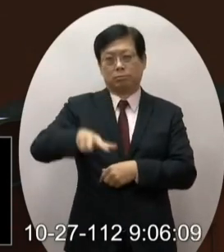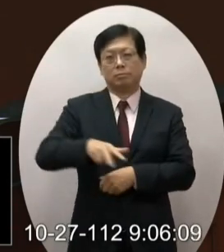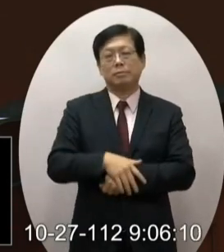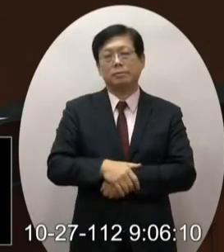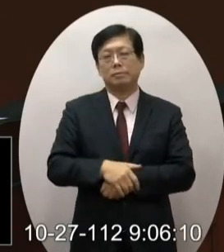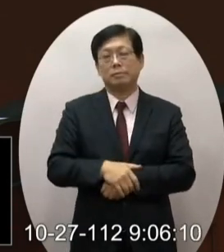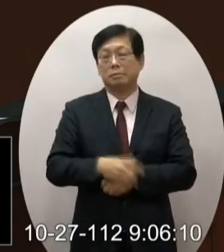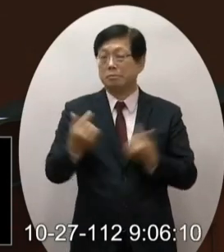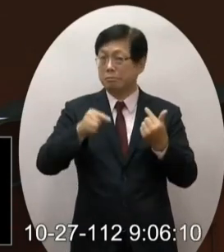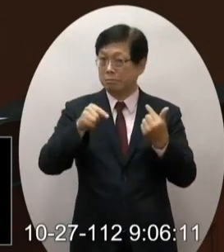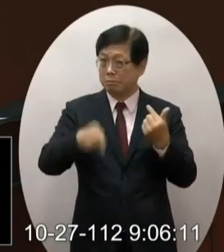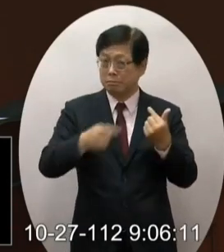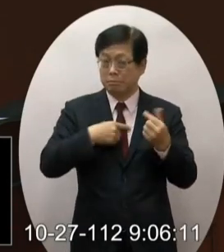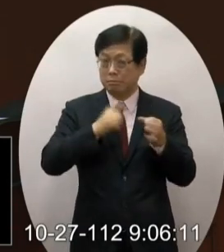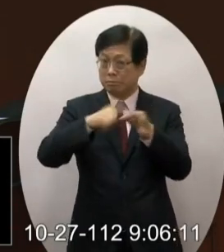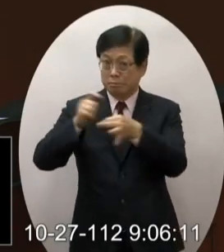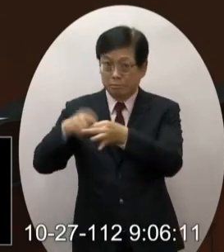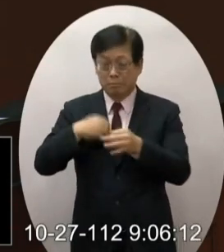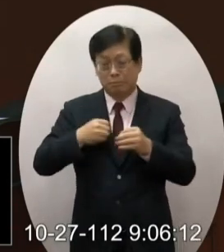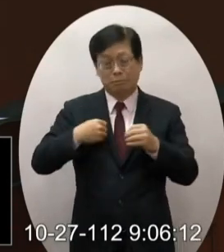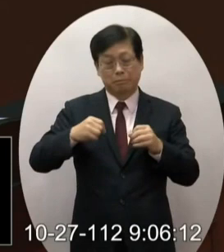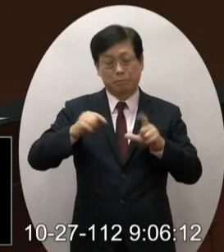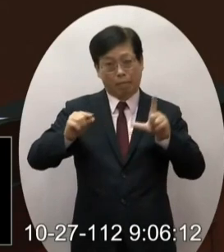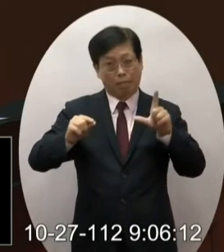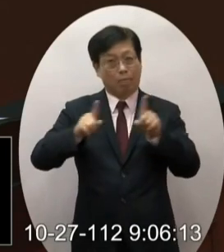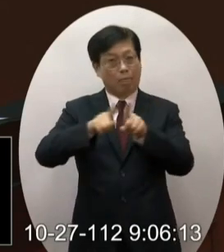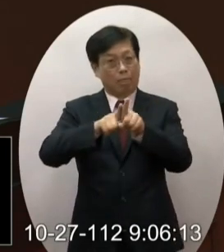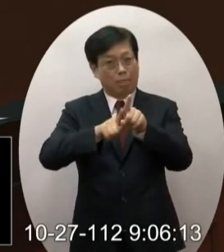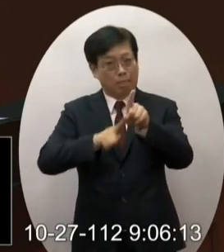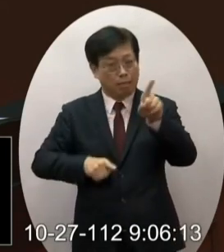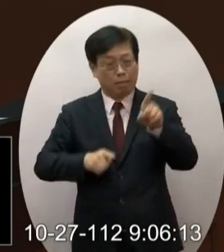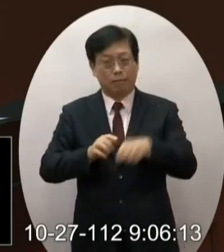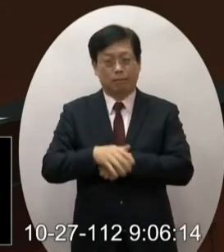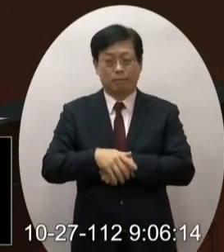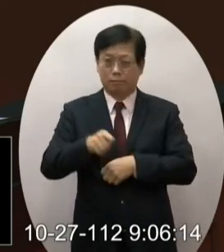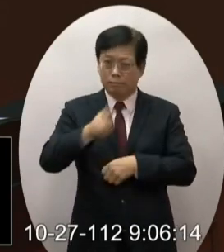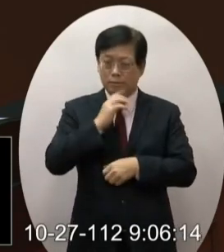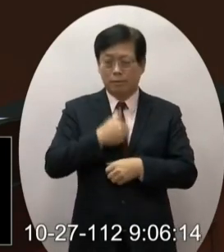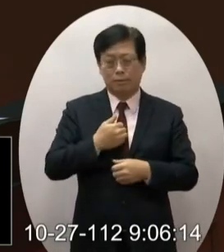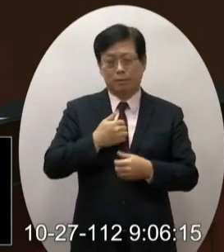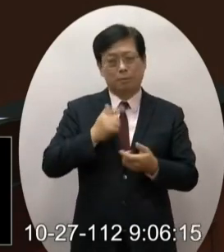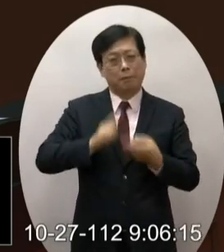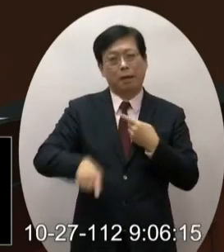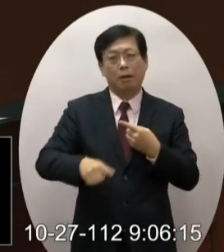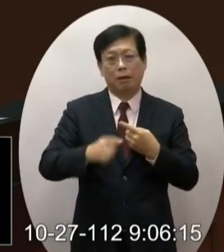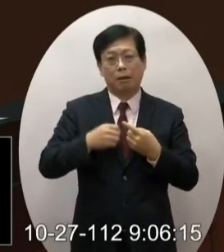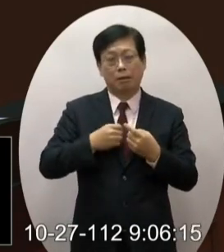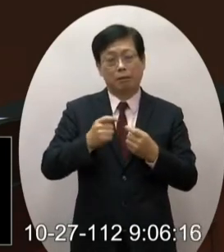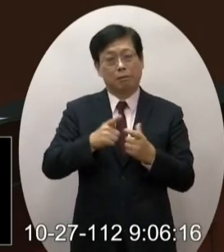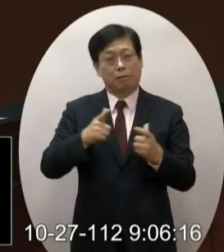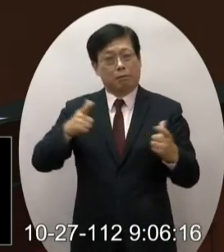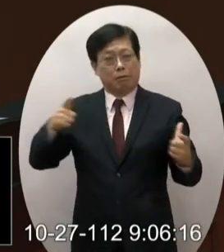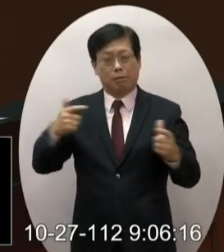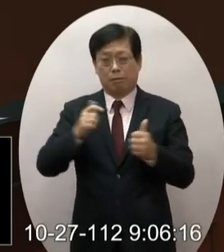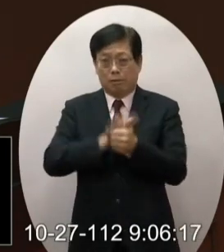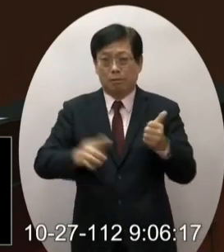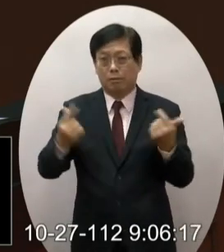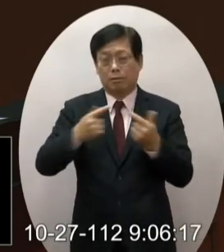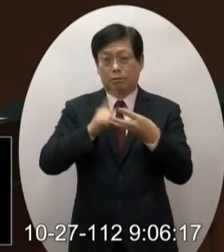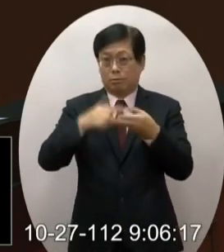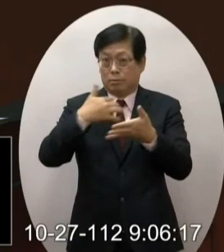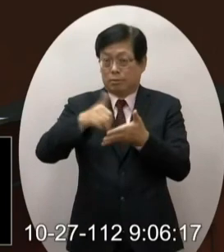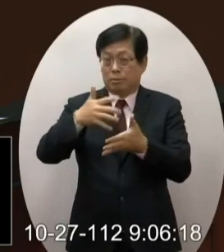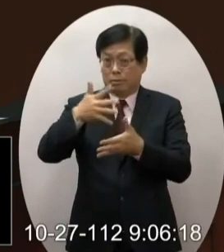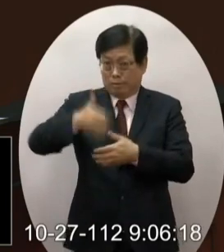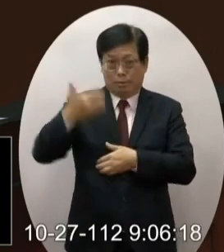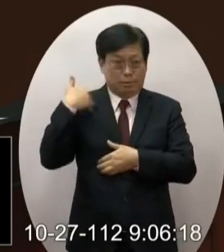157000元。而这样子所得差距成的分配不均扩大的一个趋势，诚如主计长